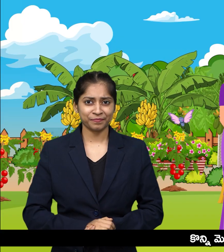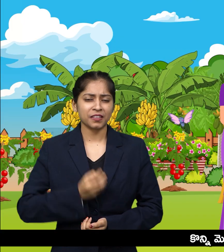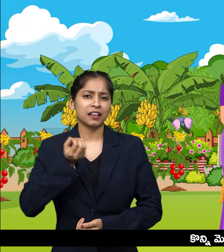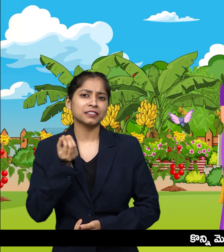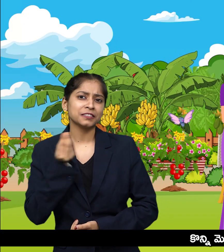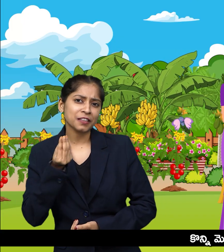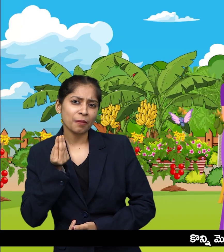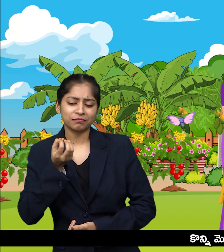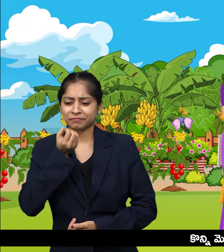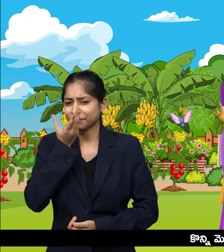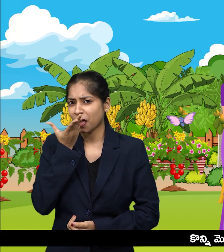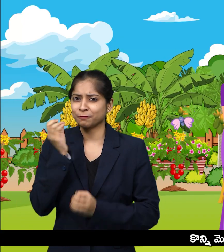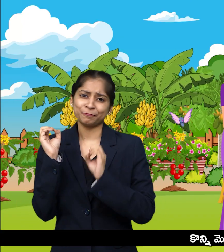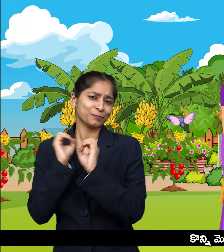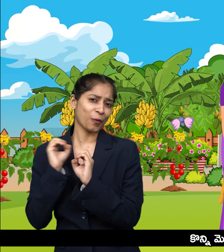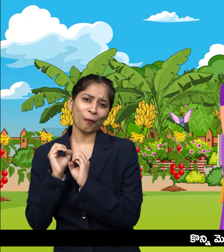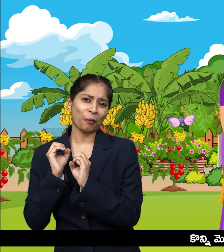కొన్ని మొక్కలకు పువ్వులు లేవు.